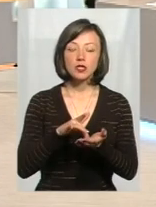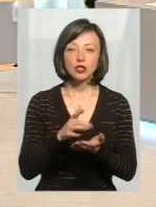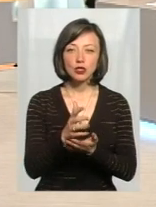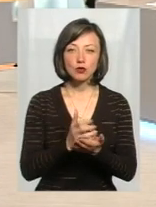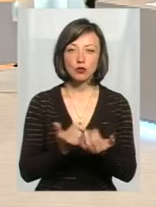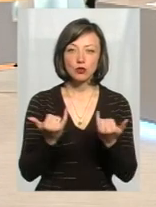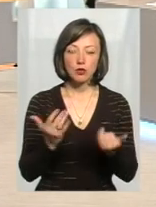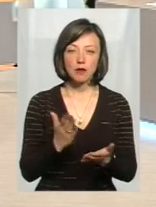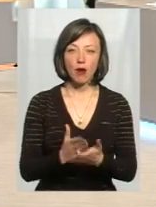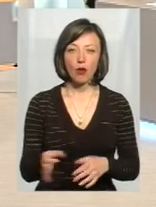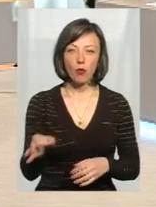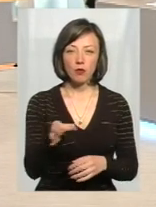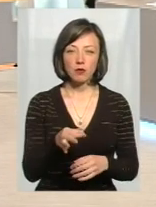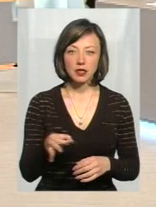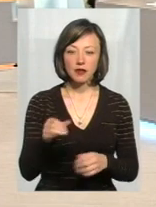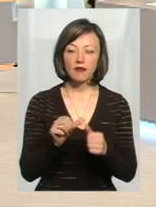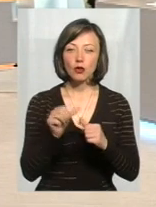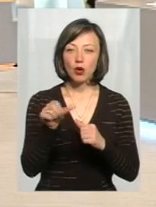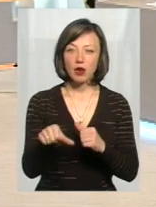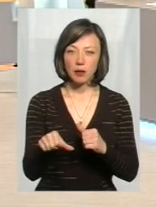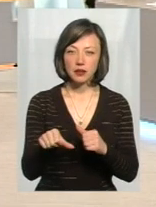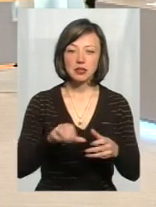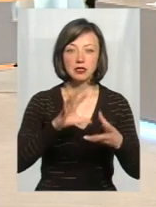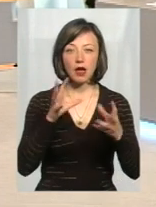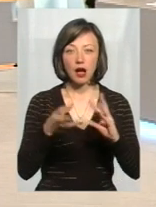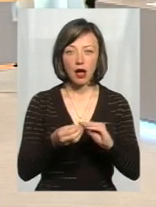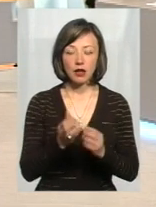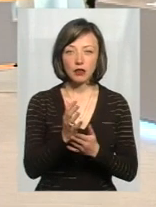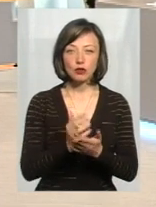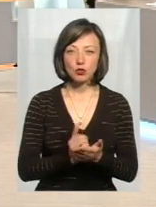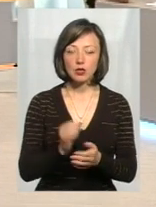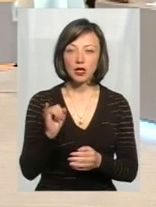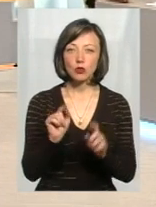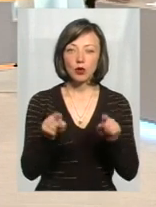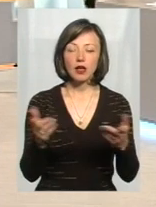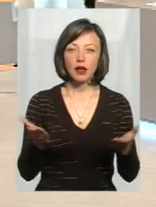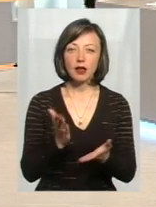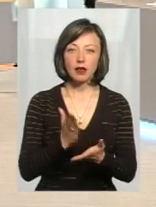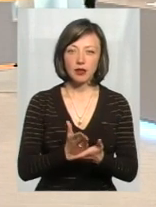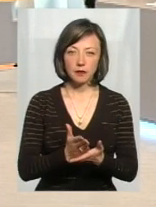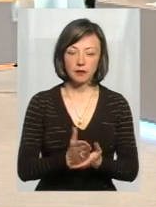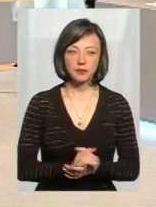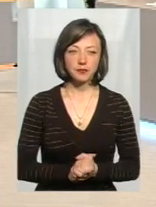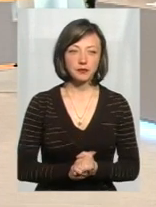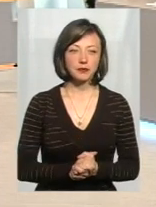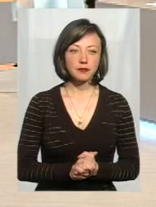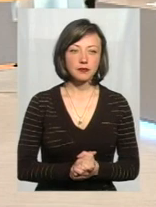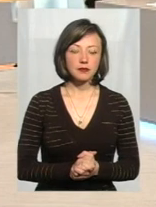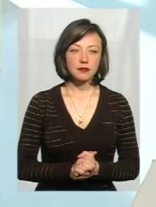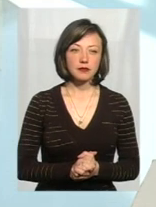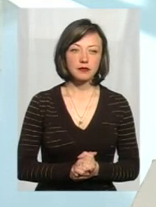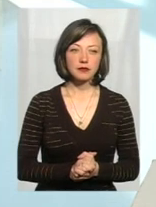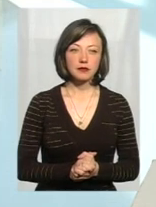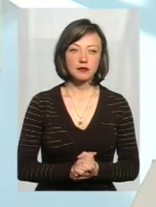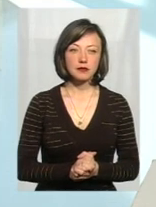на сьогодні має Хмельниччина? І відокремте, загальний ресурс, так, і той, який дієвий. От було б цікаво.